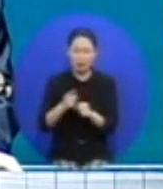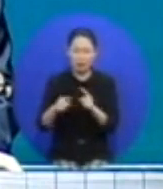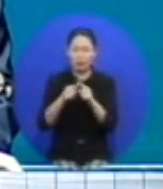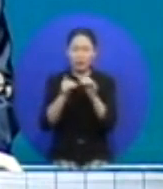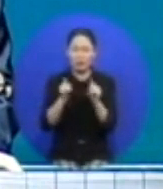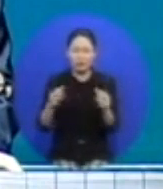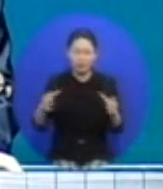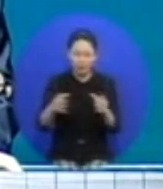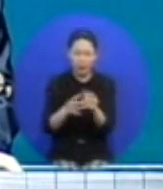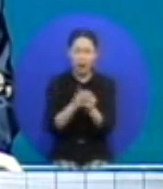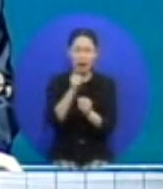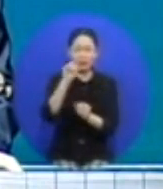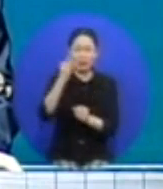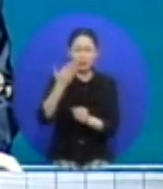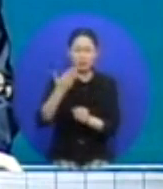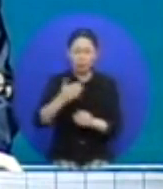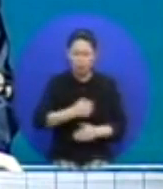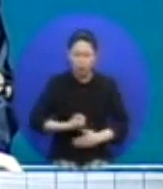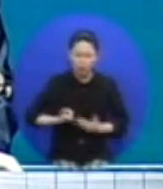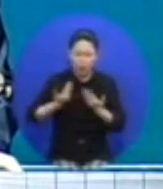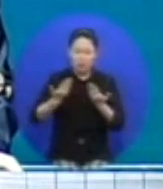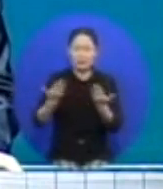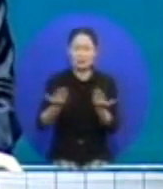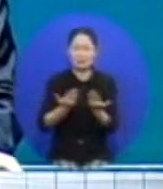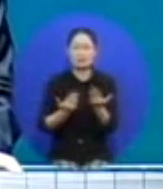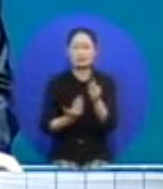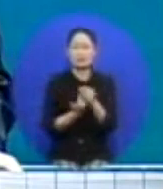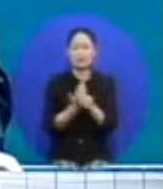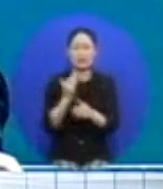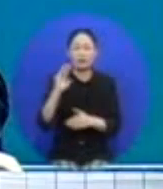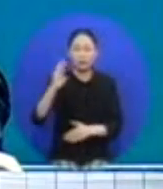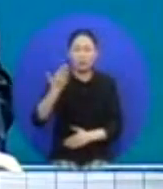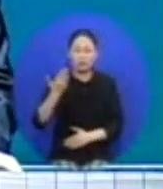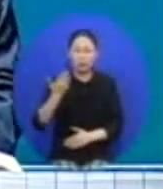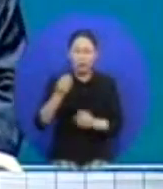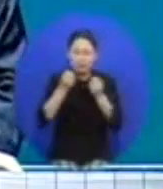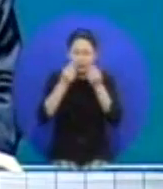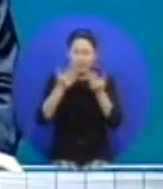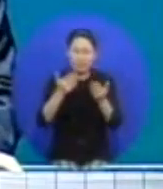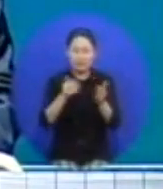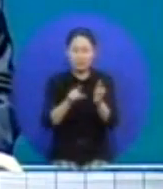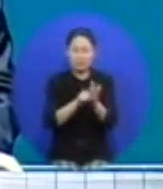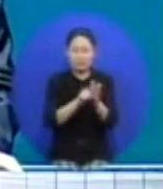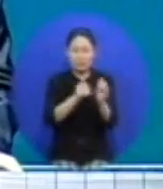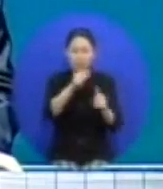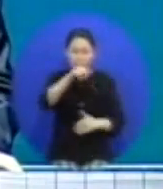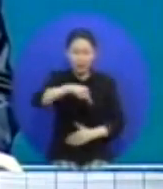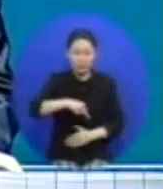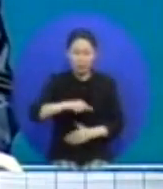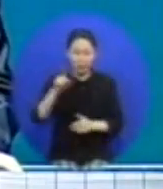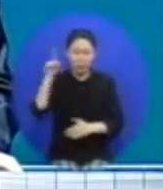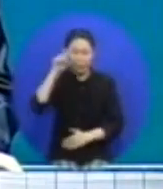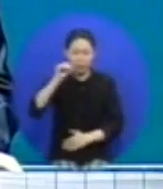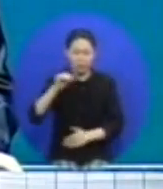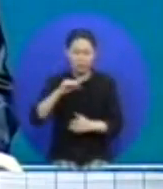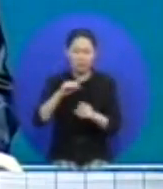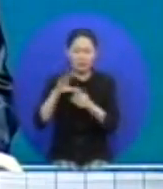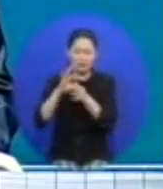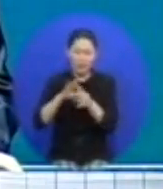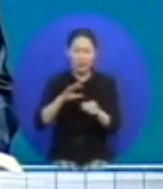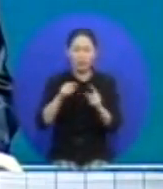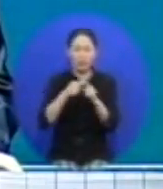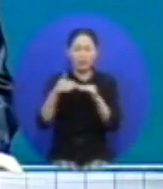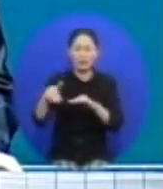하나되고 헌신 하는 일들이 일어났고 재 신자가 와도 거의 100% 정착하게 되었습니다